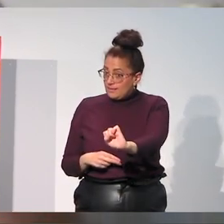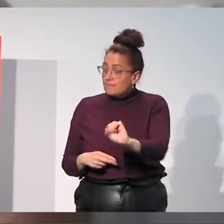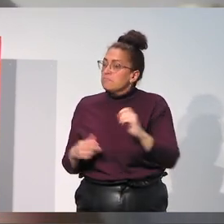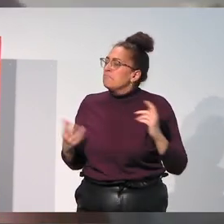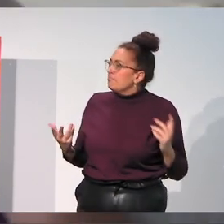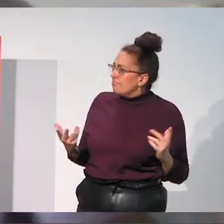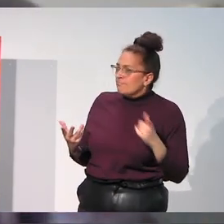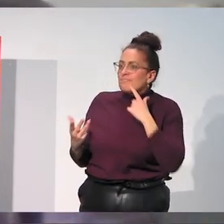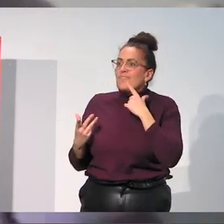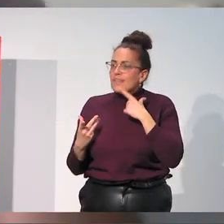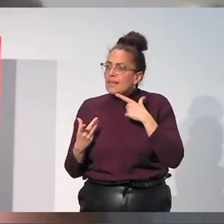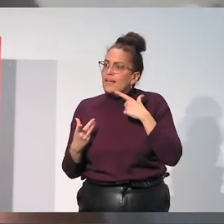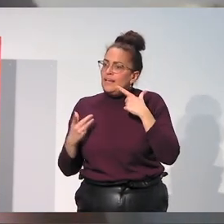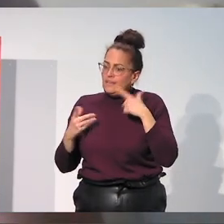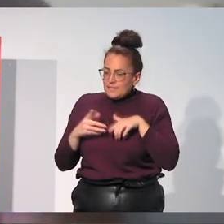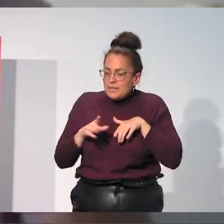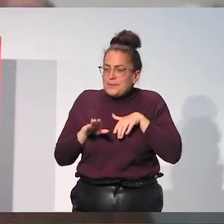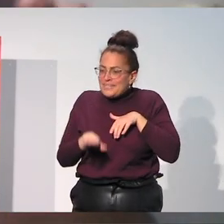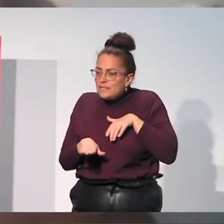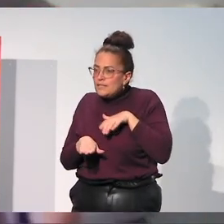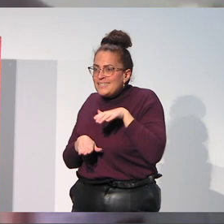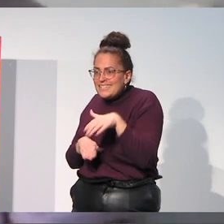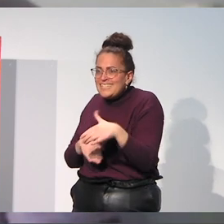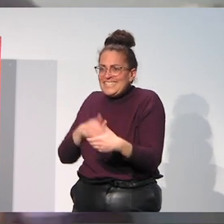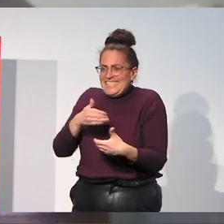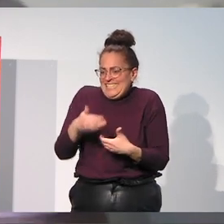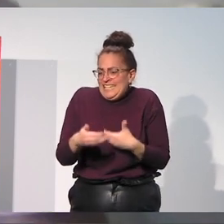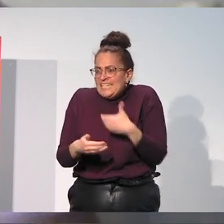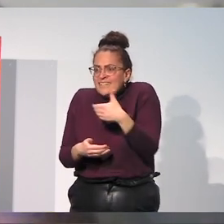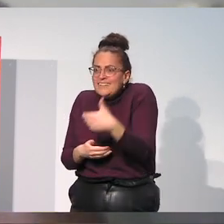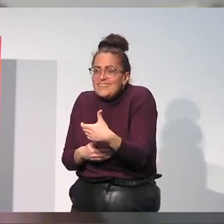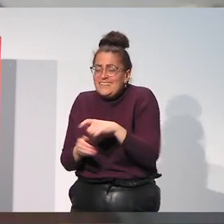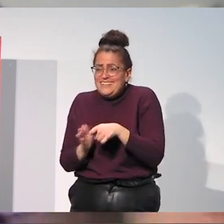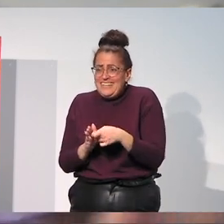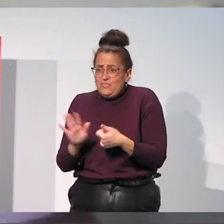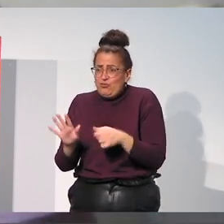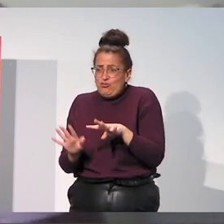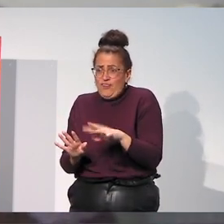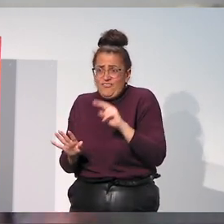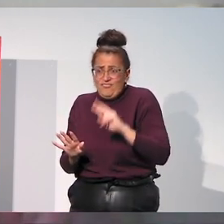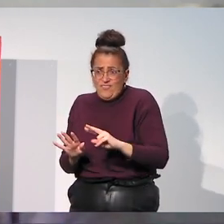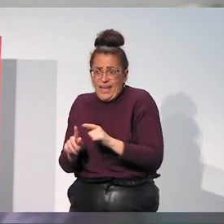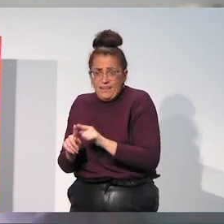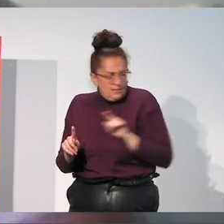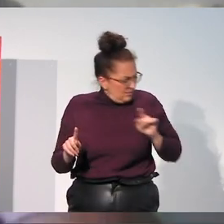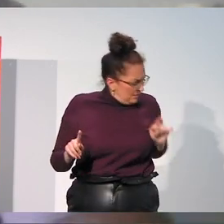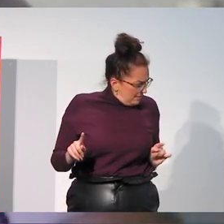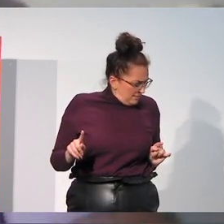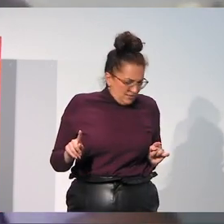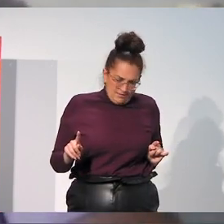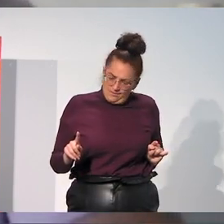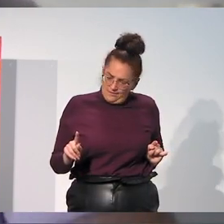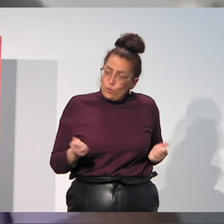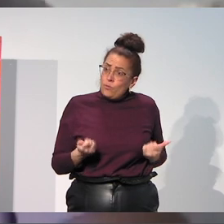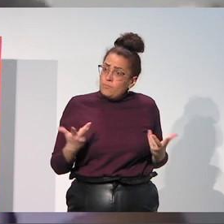s'est fait, et il se trouve qu'en 69, c'est-à-dire presque un siècle, année pour année, après la publication de Jules